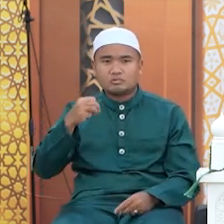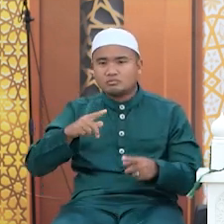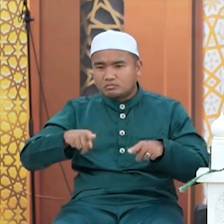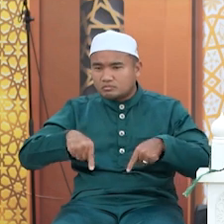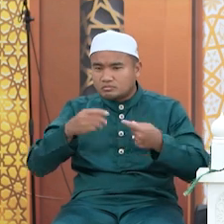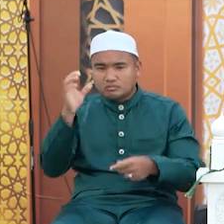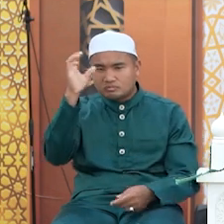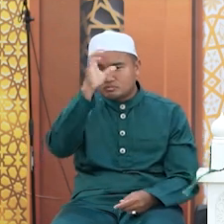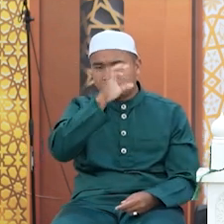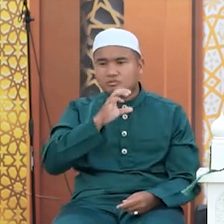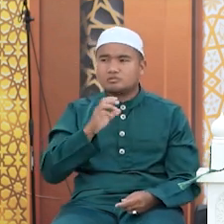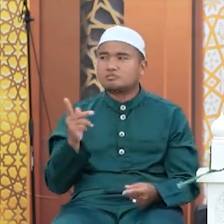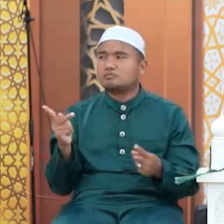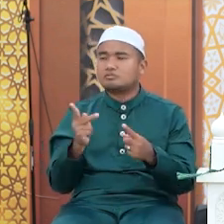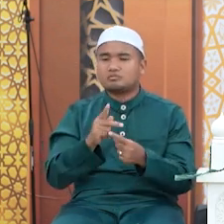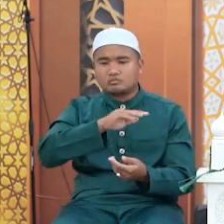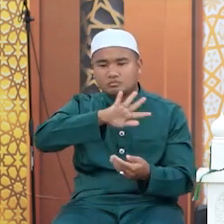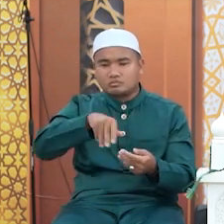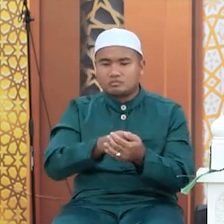kota Taif.